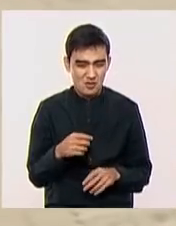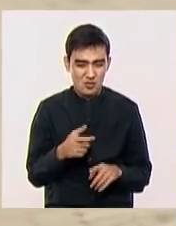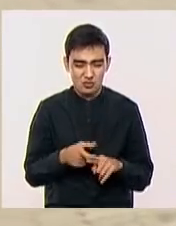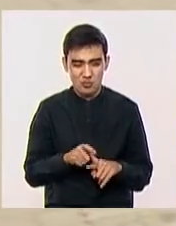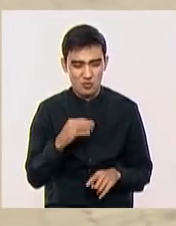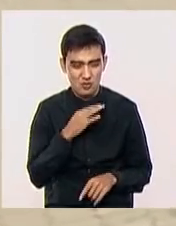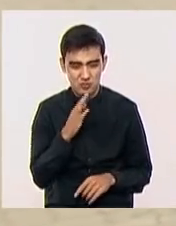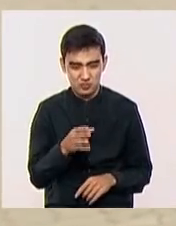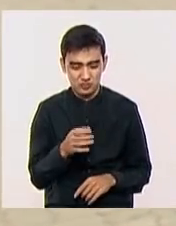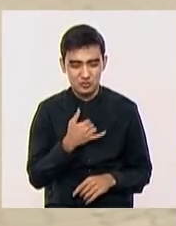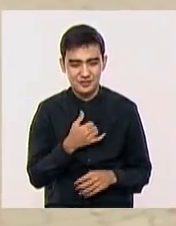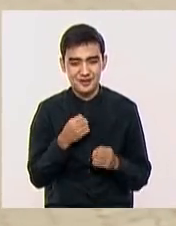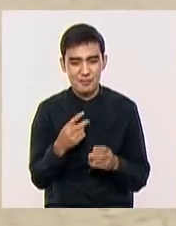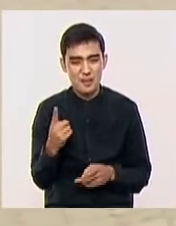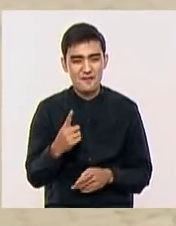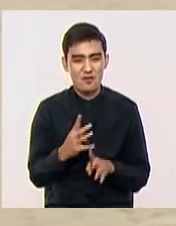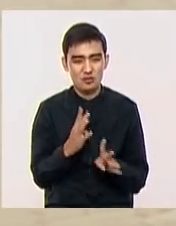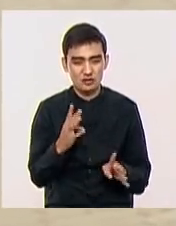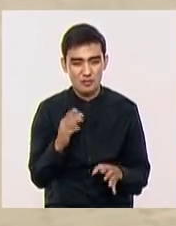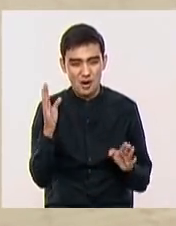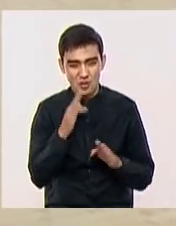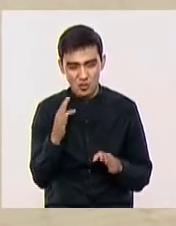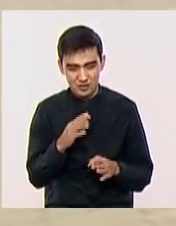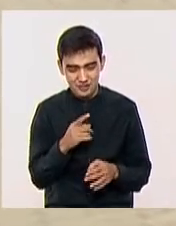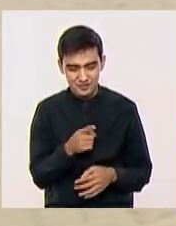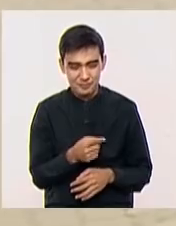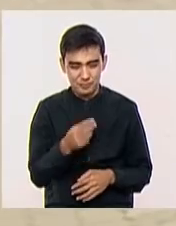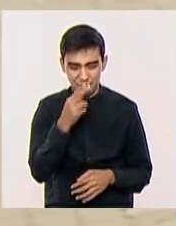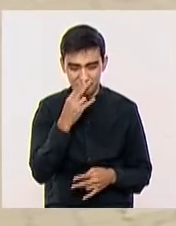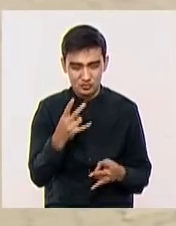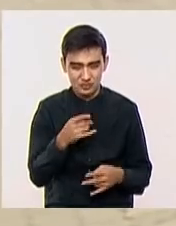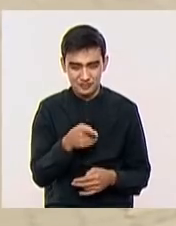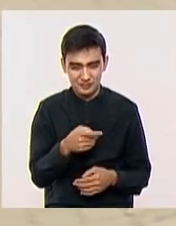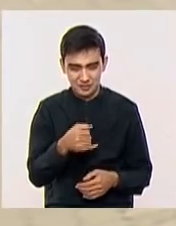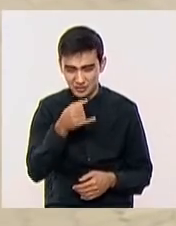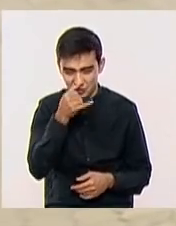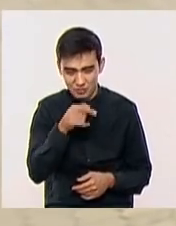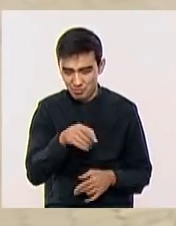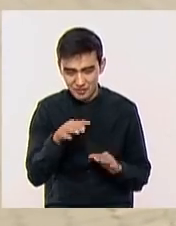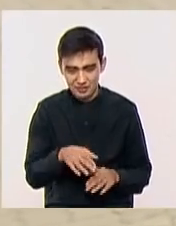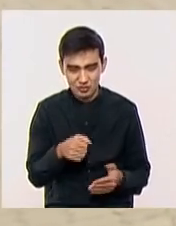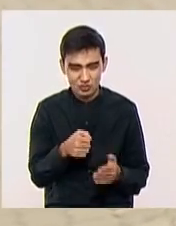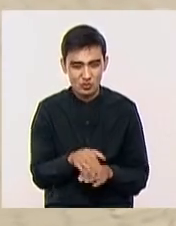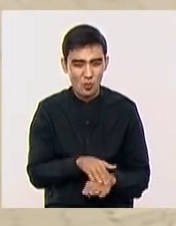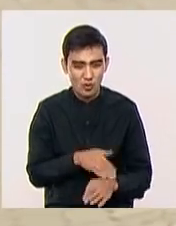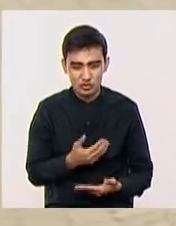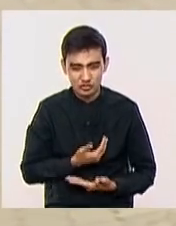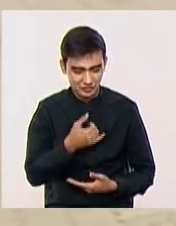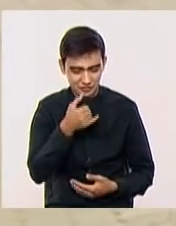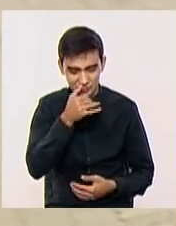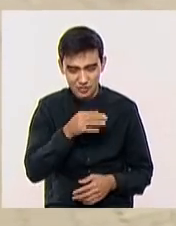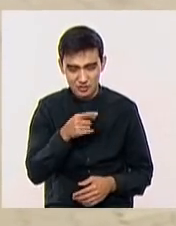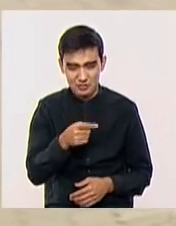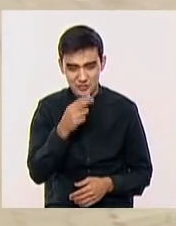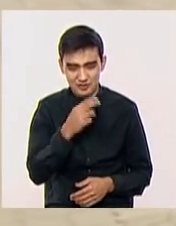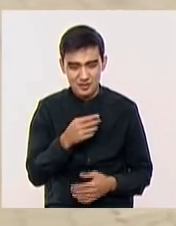как у нас в первую очередь это погодные условия, и они здесь не смогут долго выжить. Не то